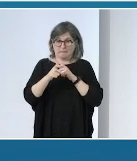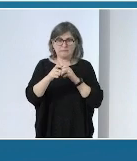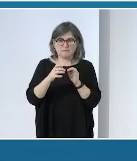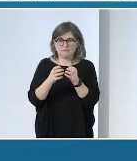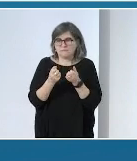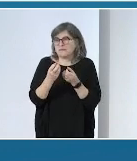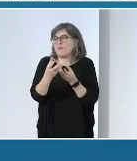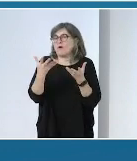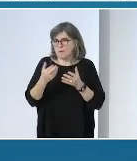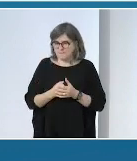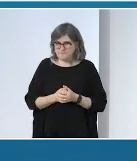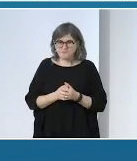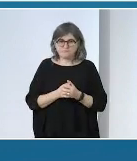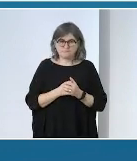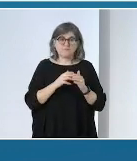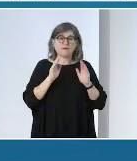Claire a dit à la fin,